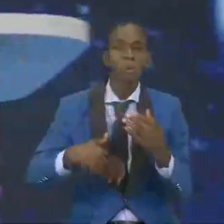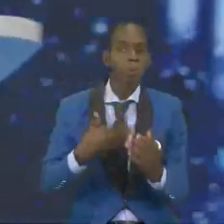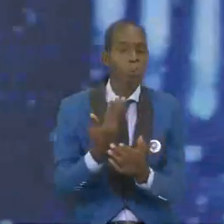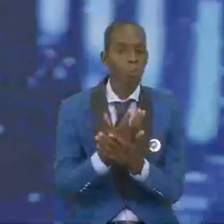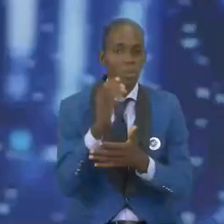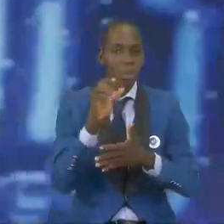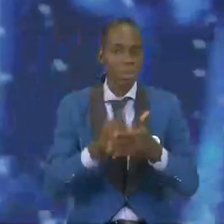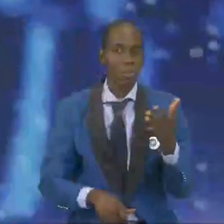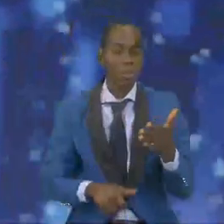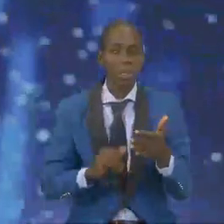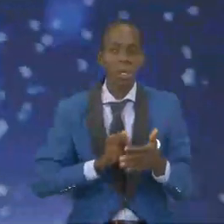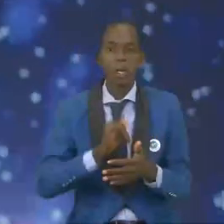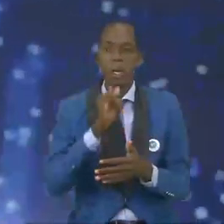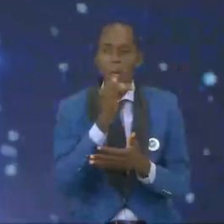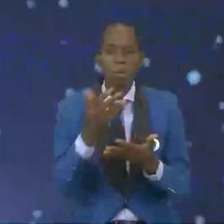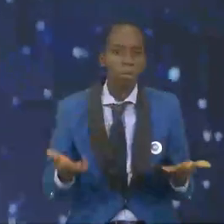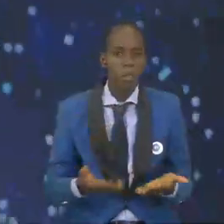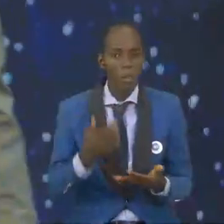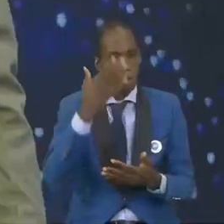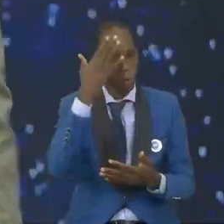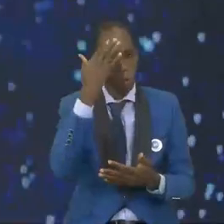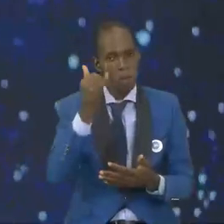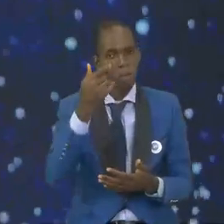que cet objectif